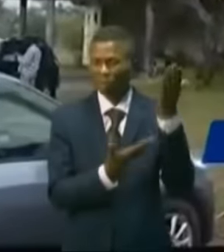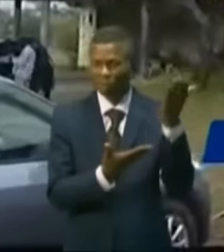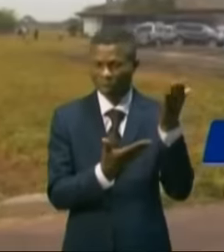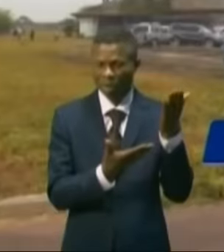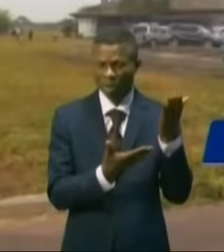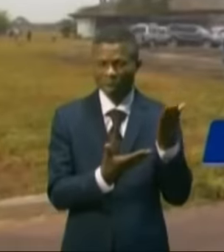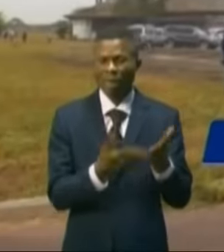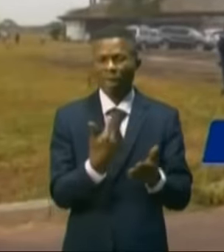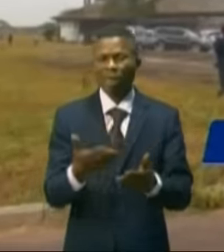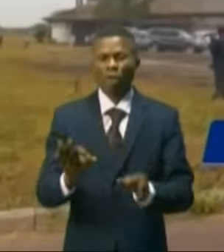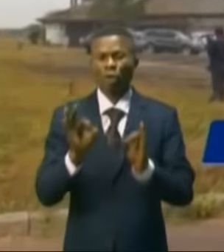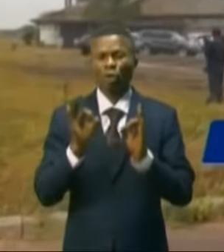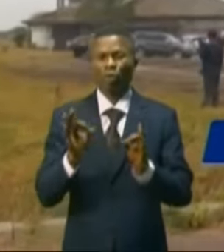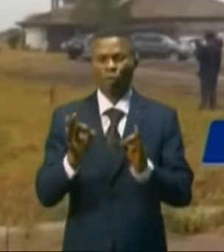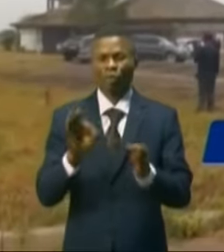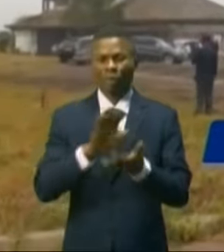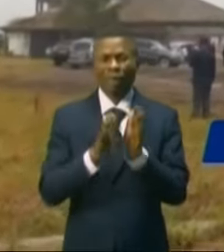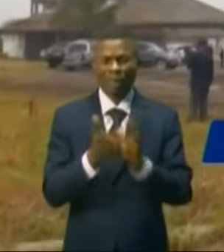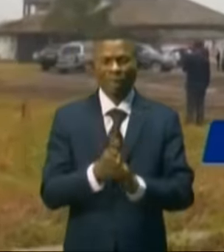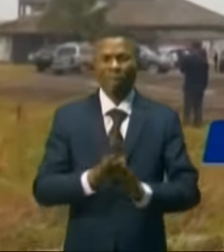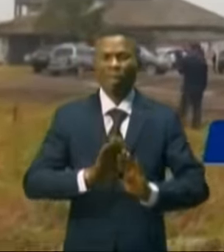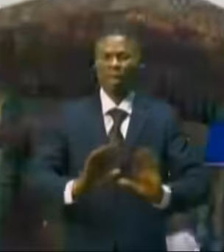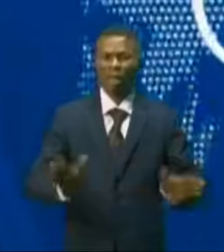beauté devienne rentable.